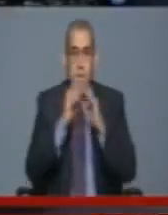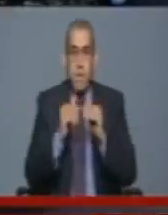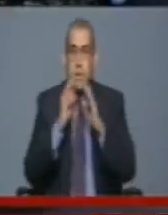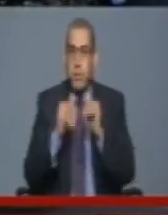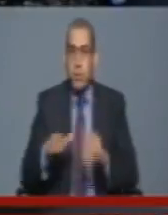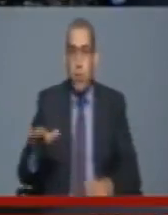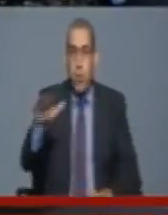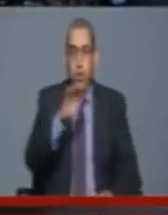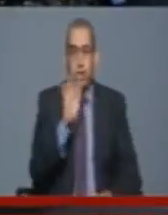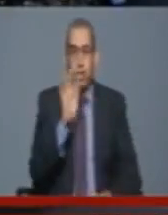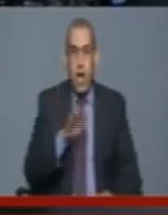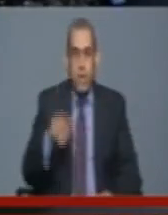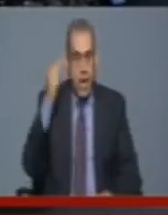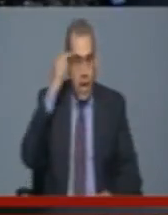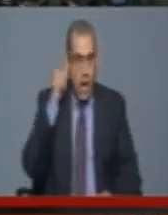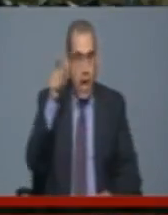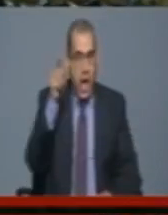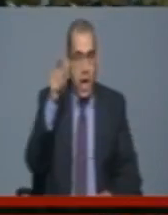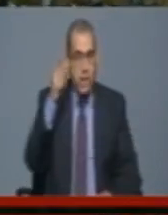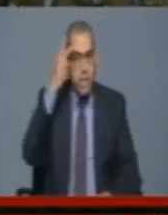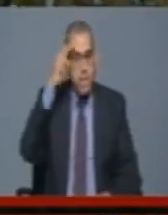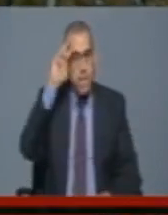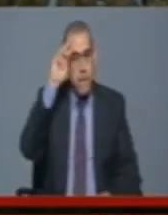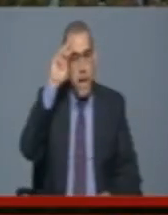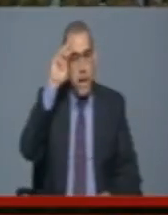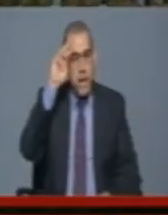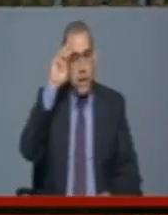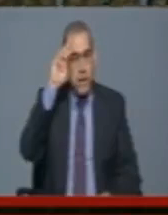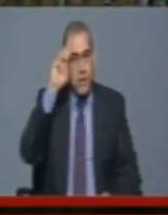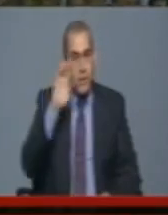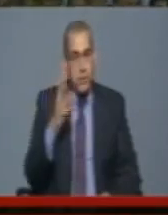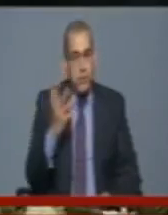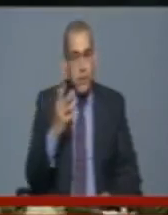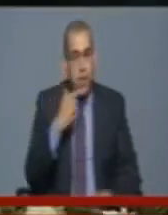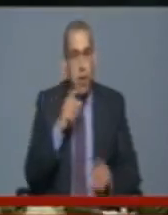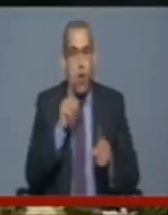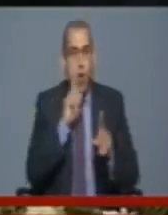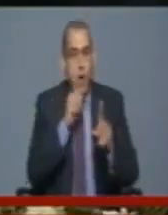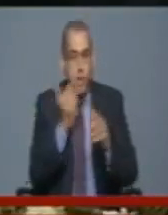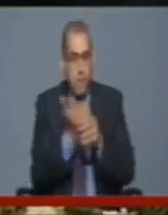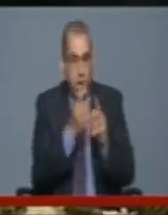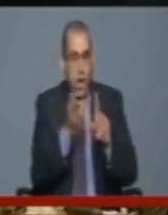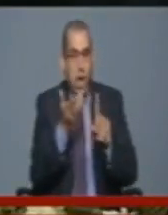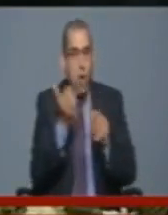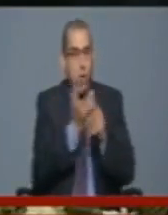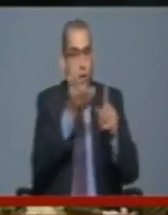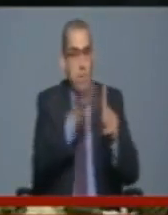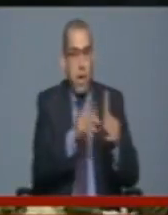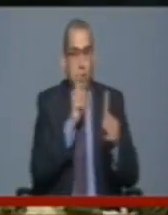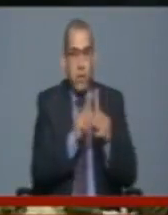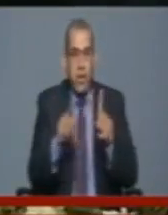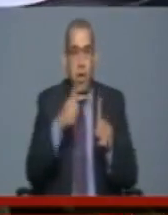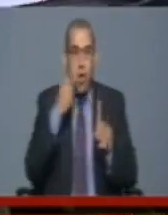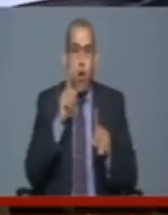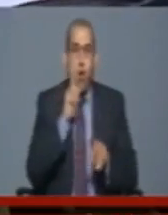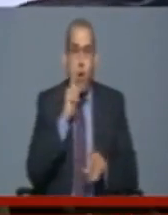شعب يعرف يعني ايه أرملة شهيد، يعني ايه أم شهيد،